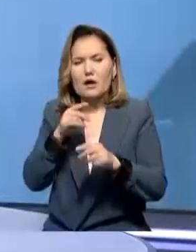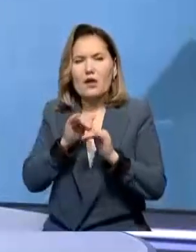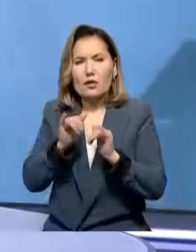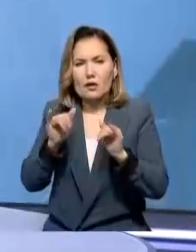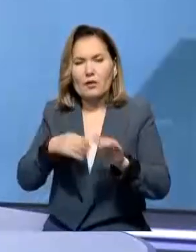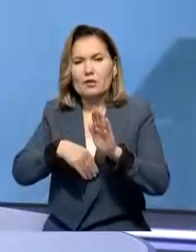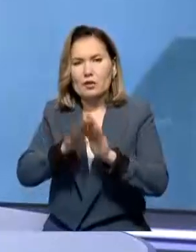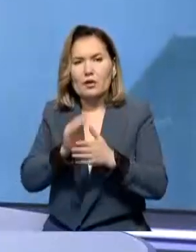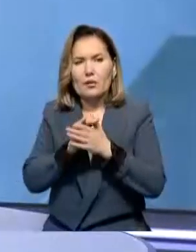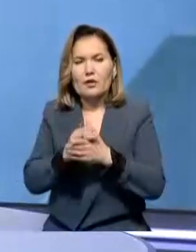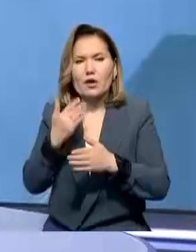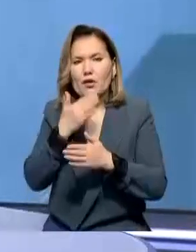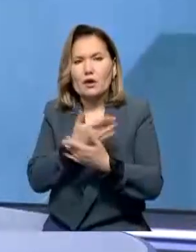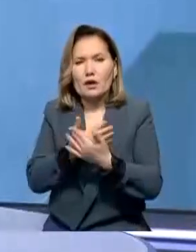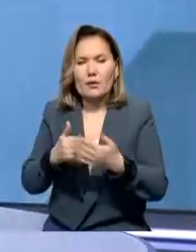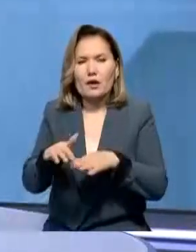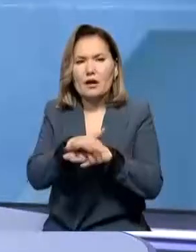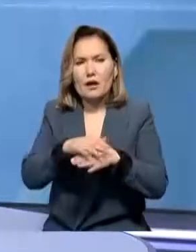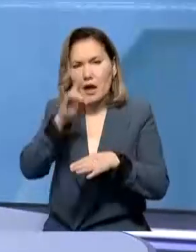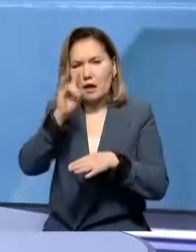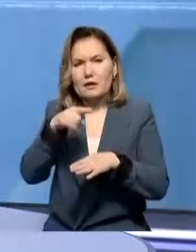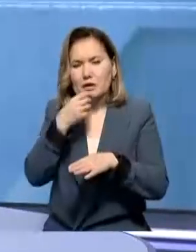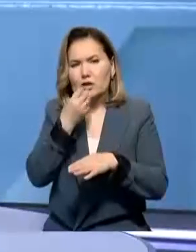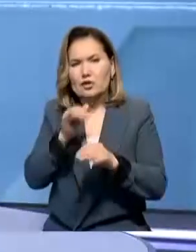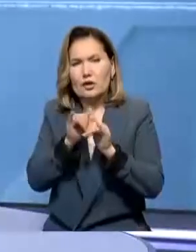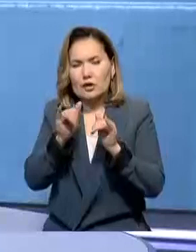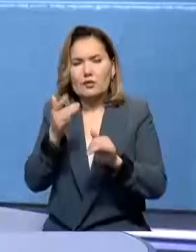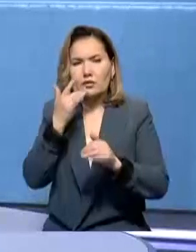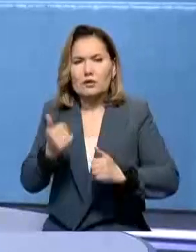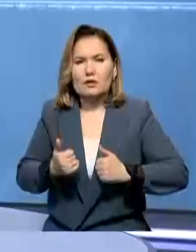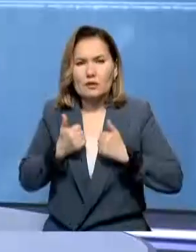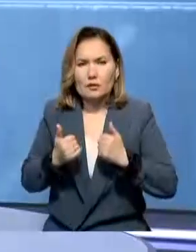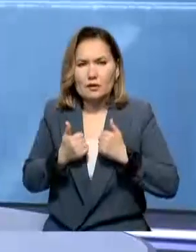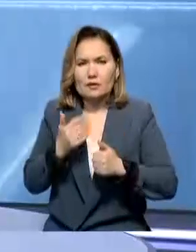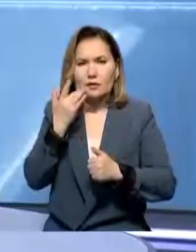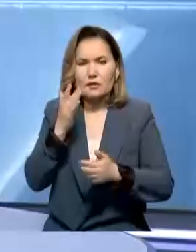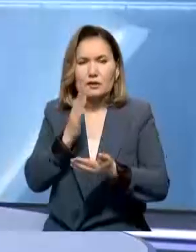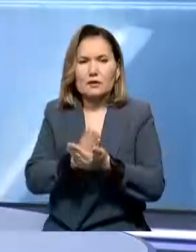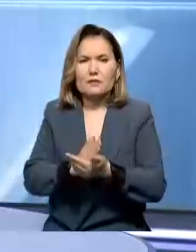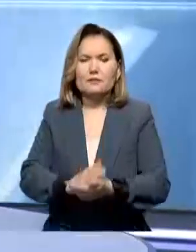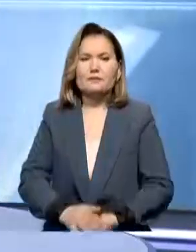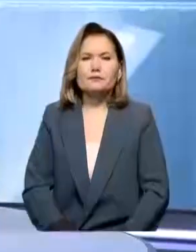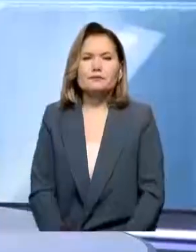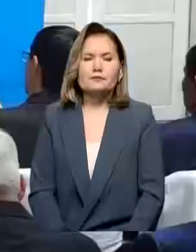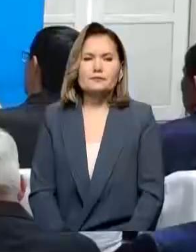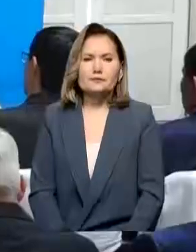бөлек тілегі бір, өзге этнос өкілдері мемлекеттік тілді меңгеруге де ден қойған.